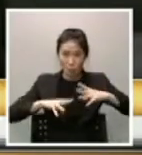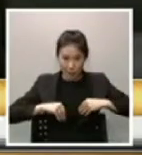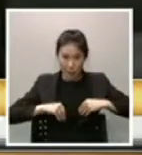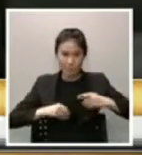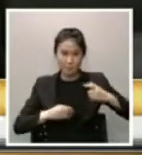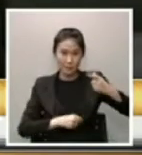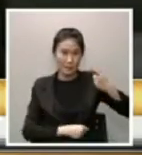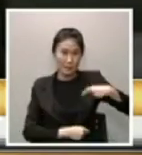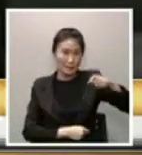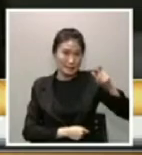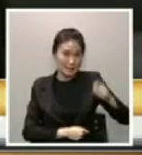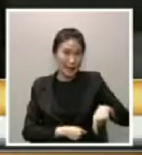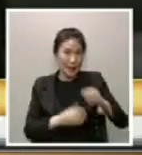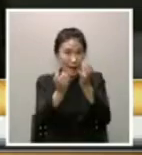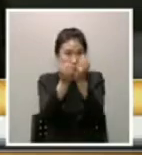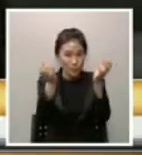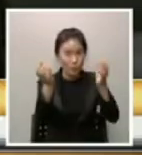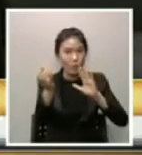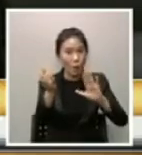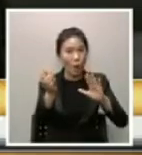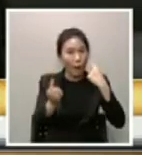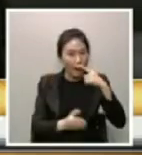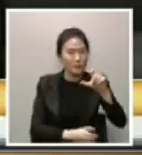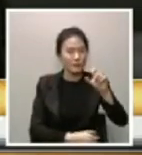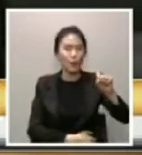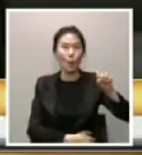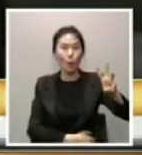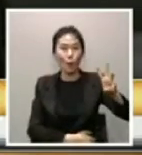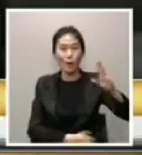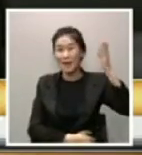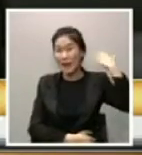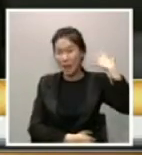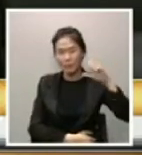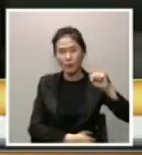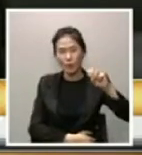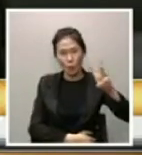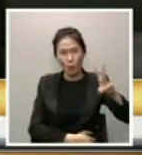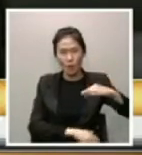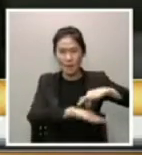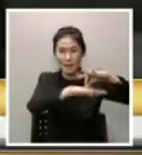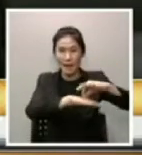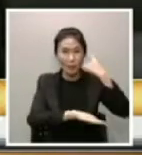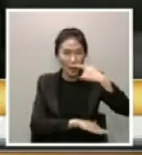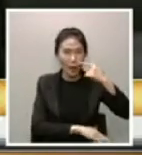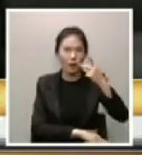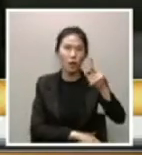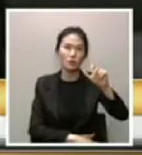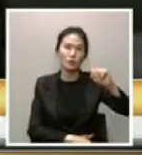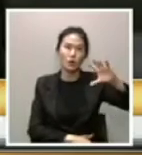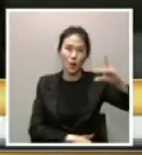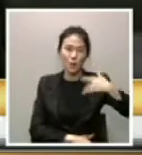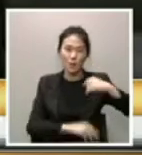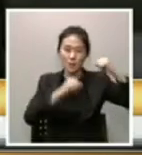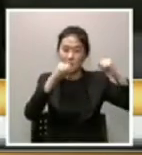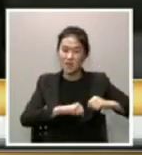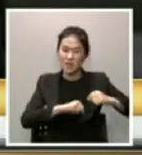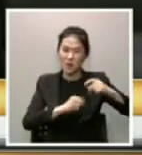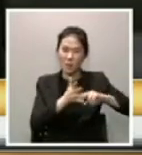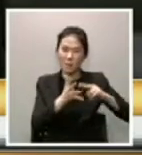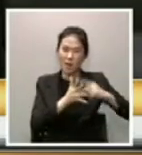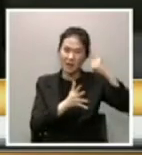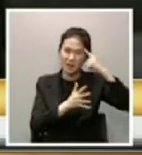ศาลรัฐธรรมนูญของวุฒิสภาที่สว.ที่แต่งตั้งโดยคสช.มีมติไม่เห็นช